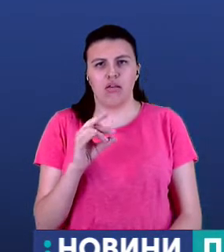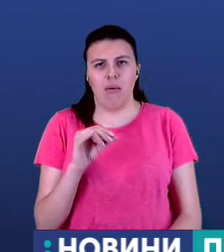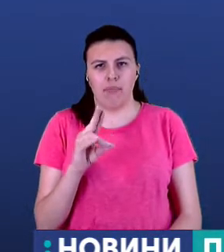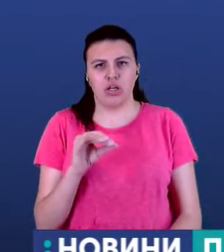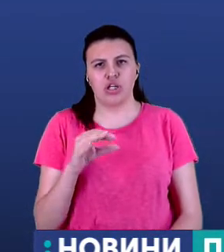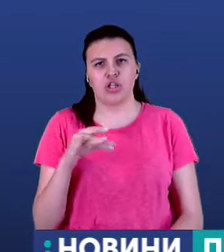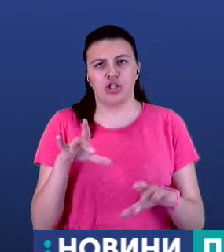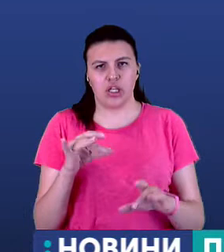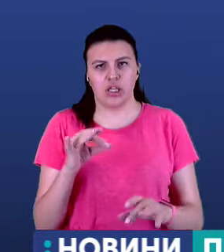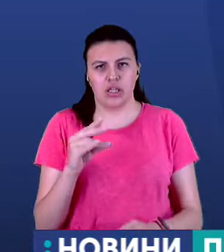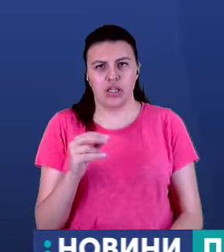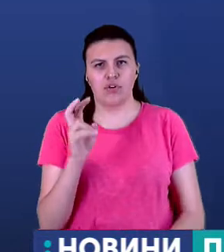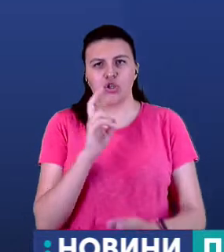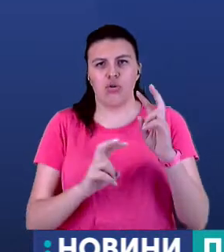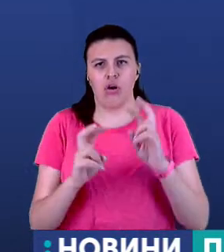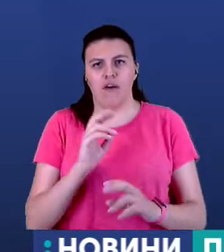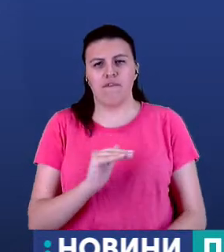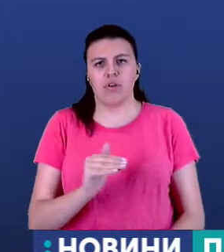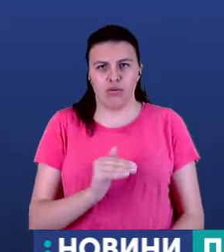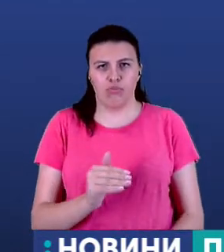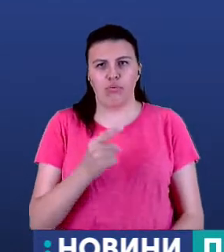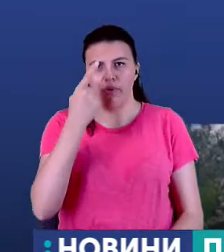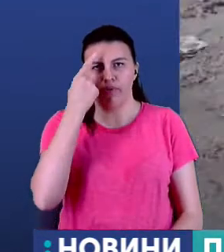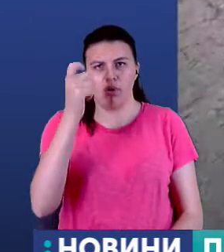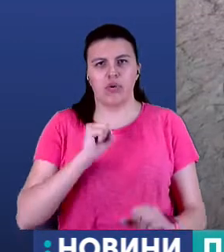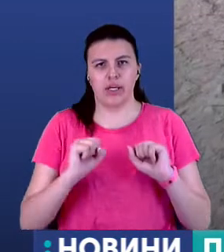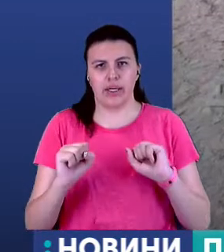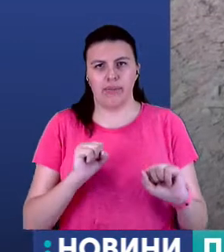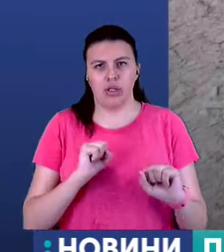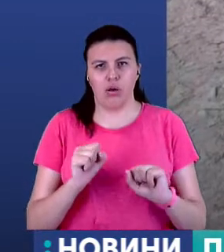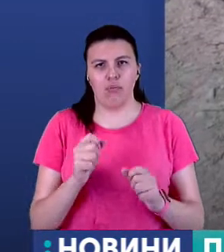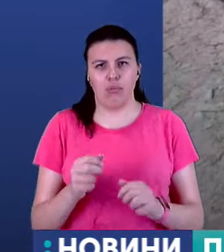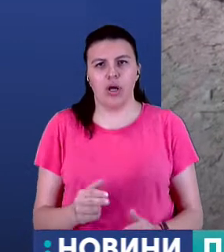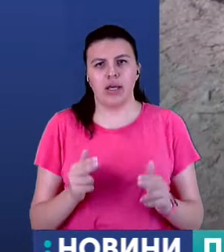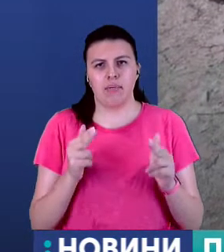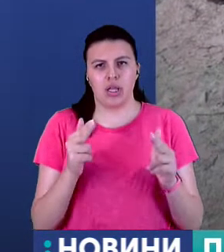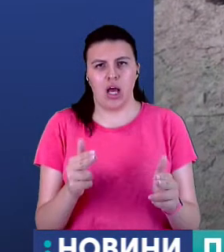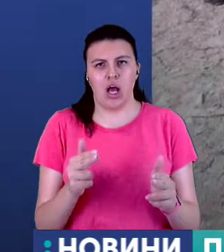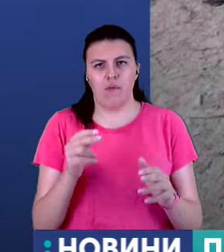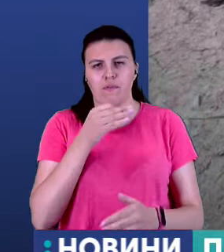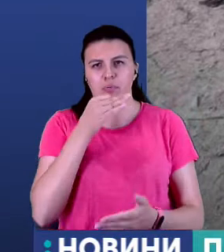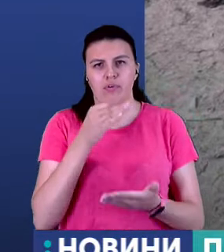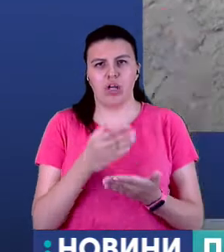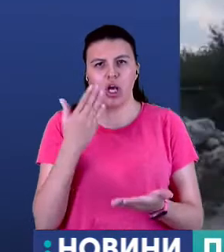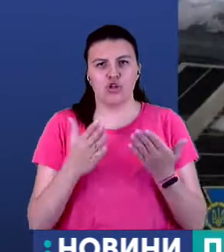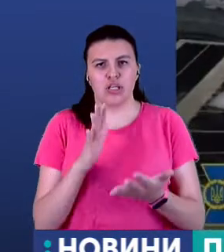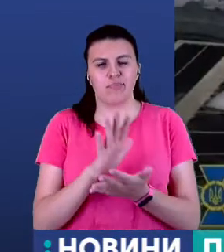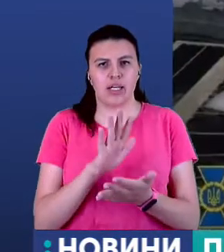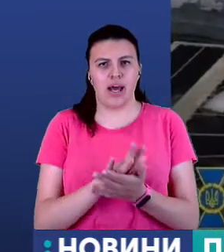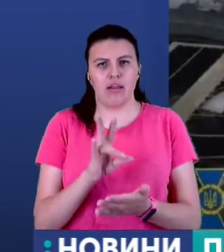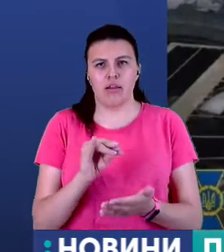відшукали фірму-підрядника та повідомили керівника про кримінальну відповідальність, якщо сміття не приберуть до встановленого